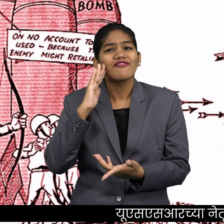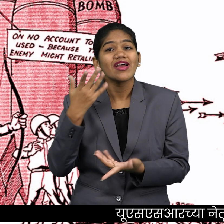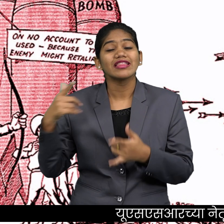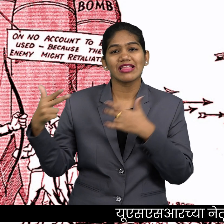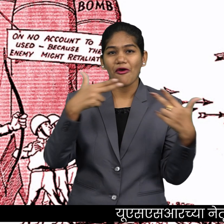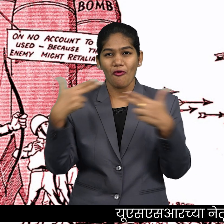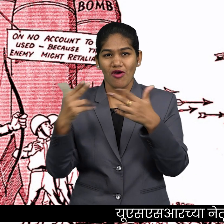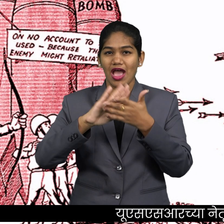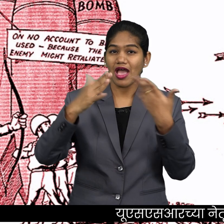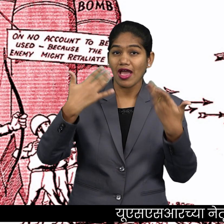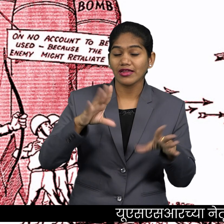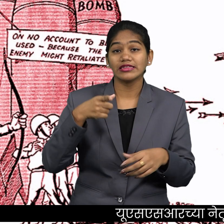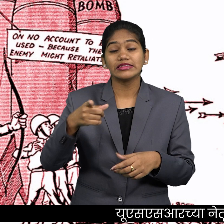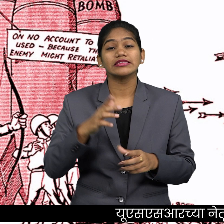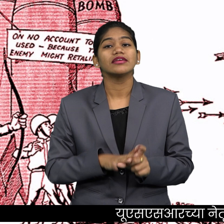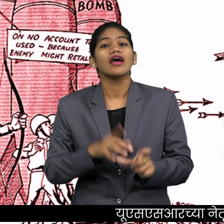USSRच्या नेतृत्वाखाली